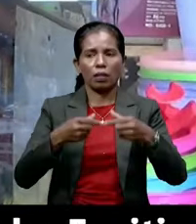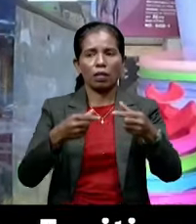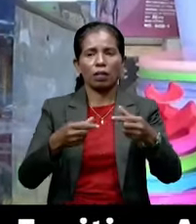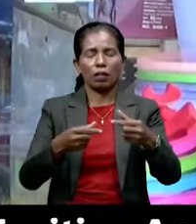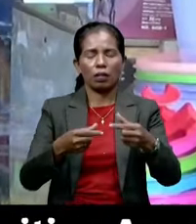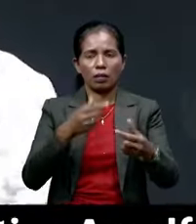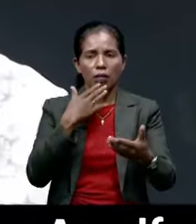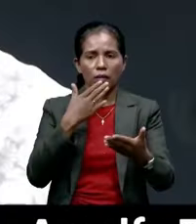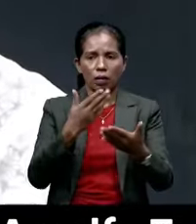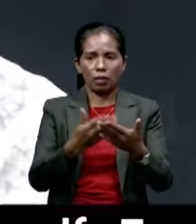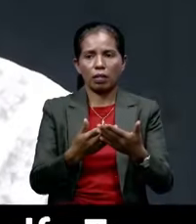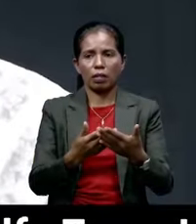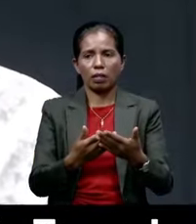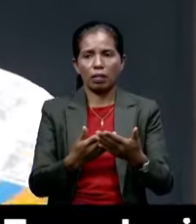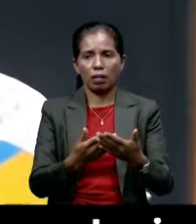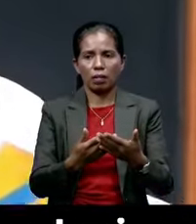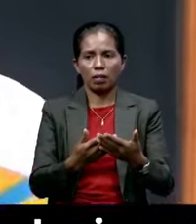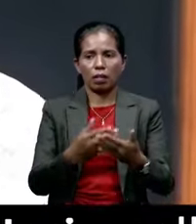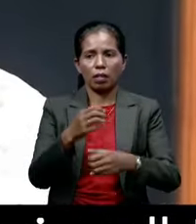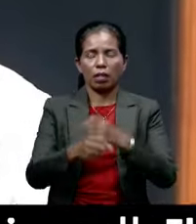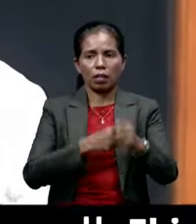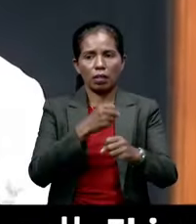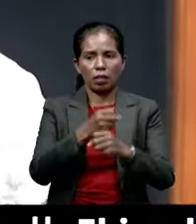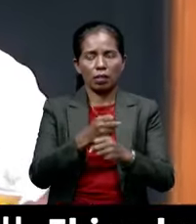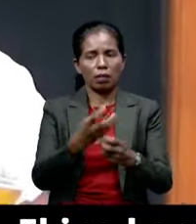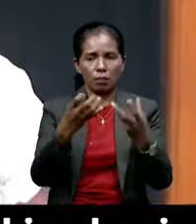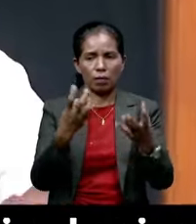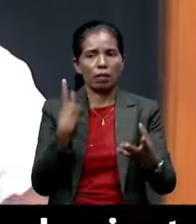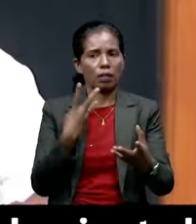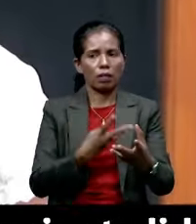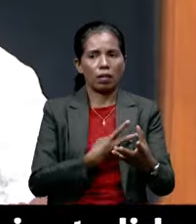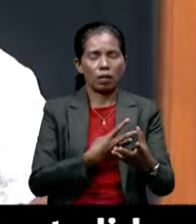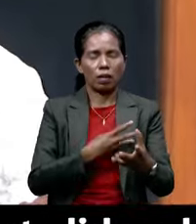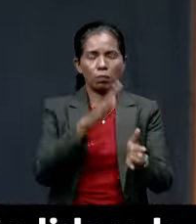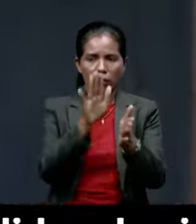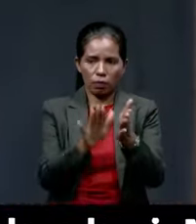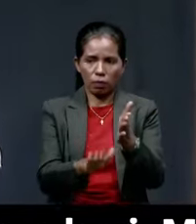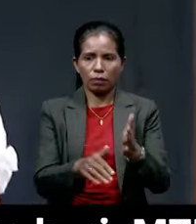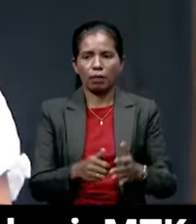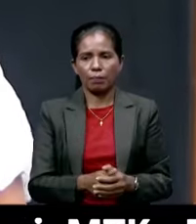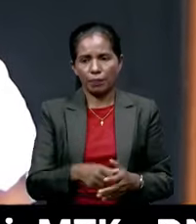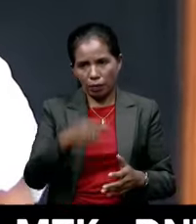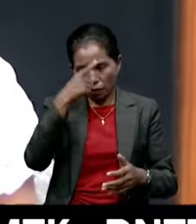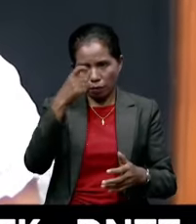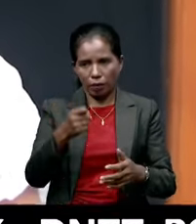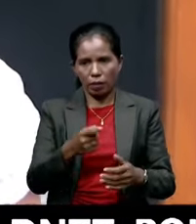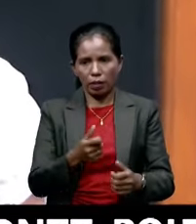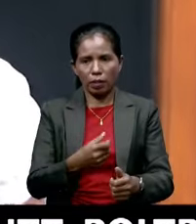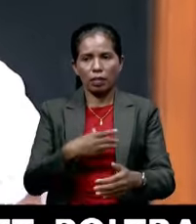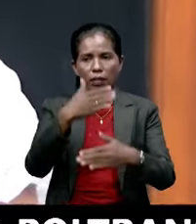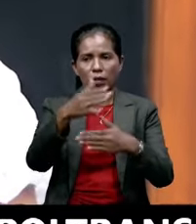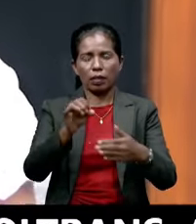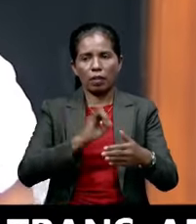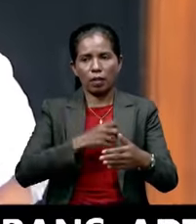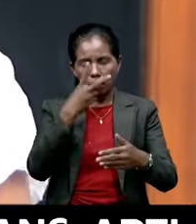binifisu diak mai ami. Ia tina li rajin aram. Ami hak dasa. Tane pirmaine hau